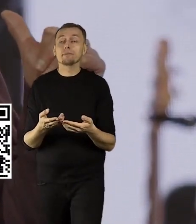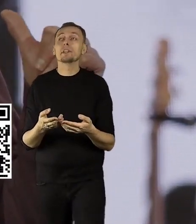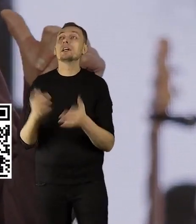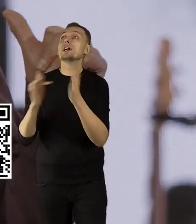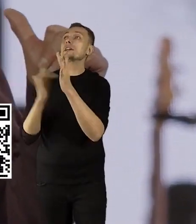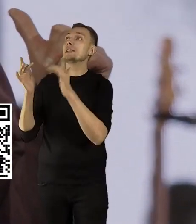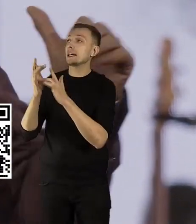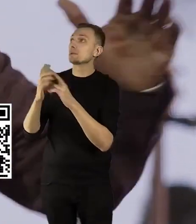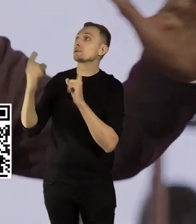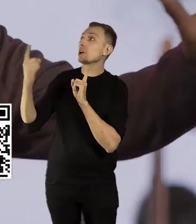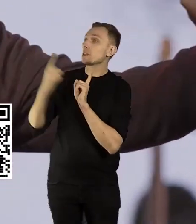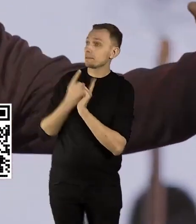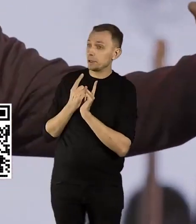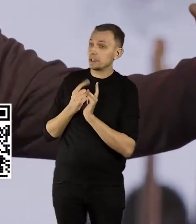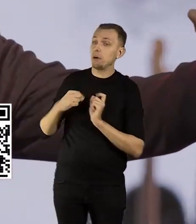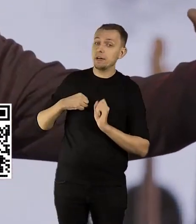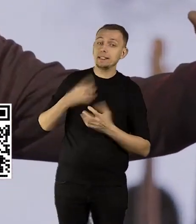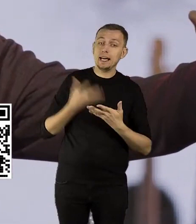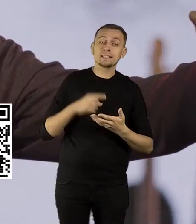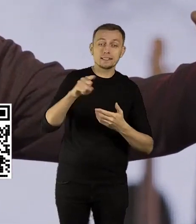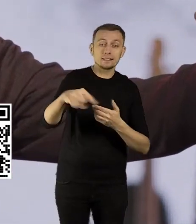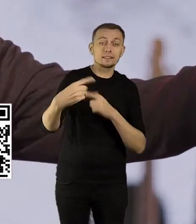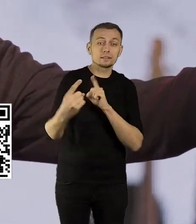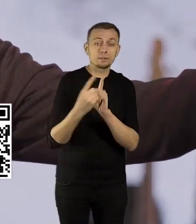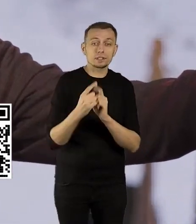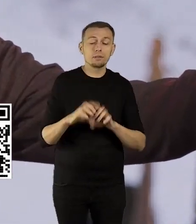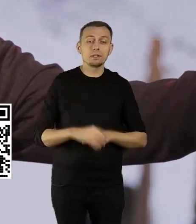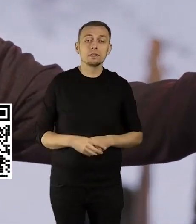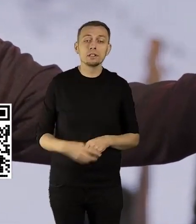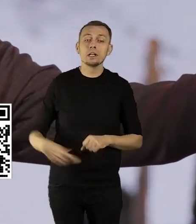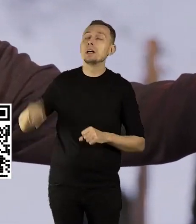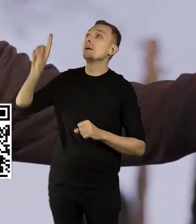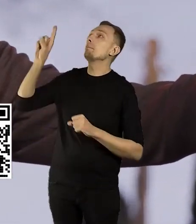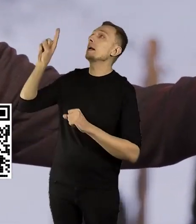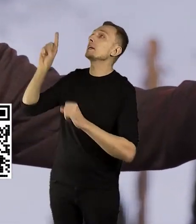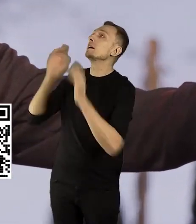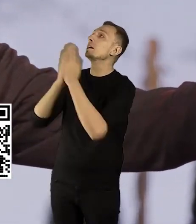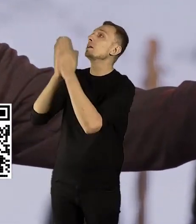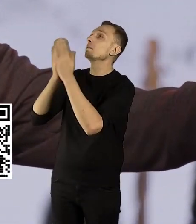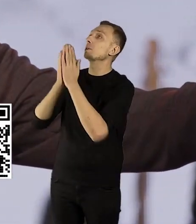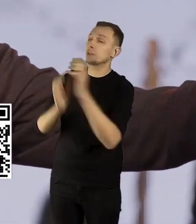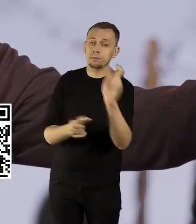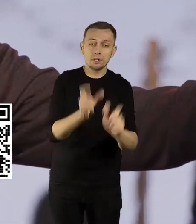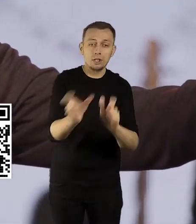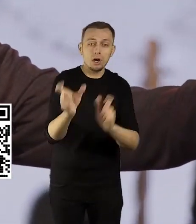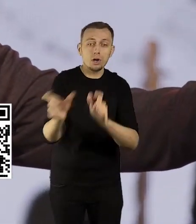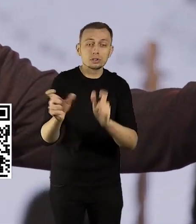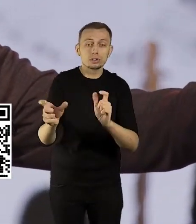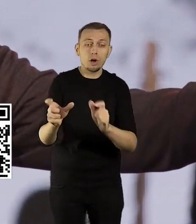nabożeństwie. Ale Panie, prosimy Cię, aby ci ludzie, do których to wyślemy, doświadczyli mocy